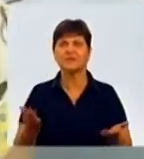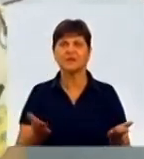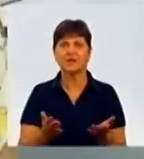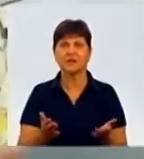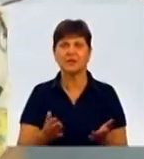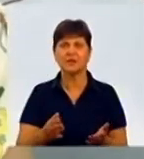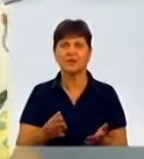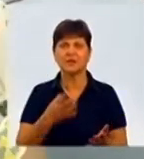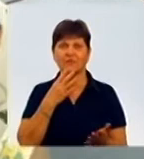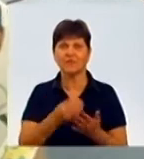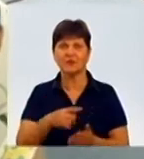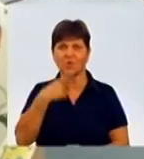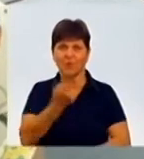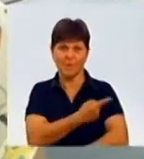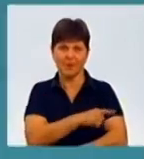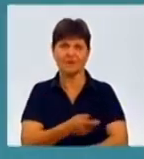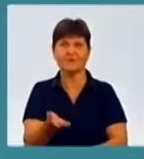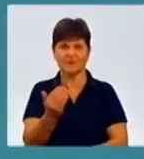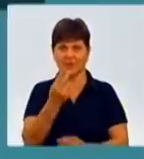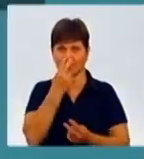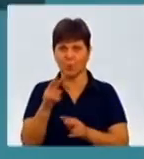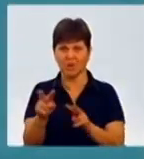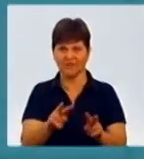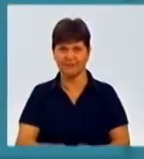цифри власне говорять медики? Давайте поглянемо.